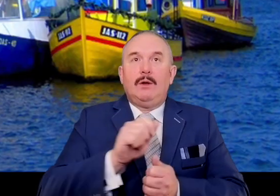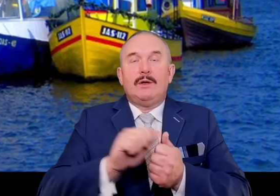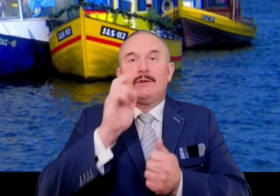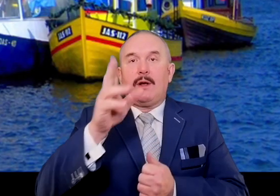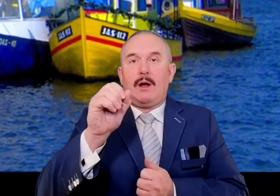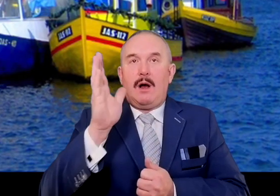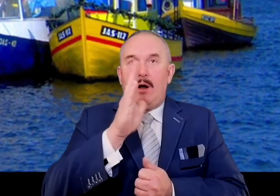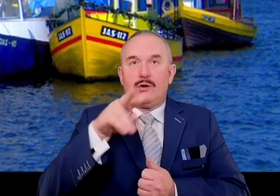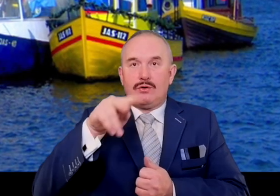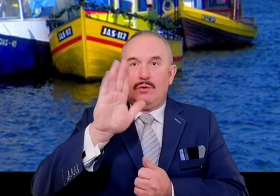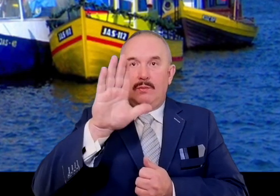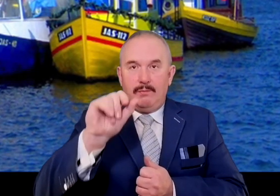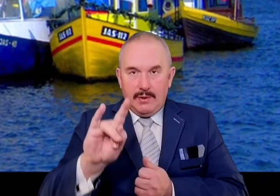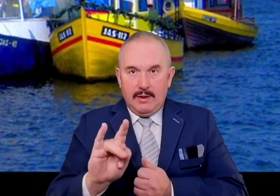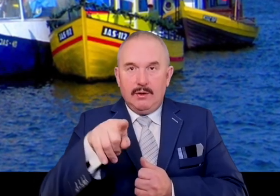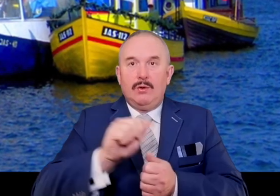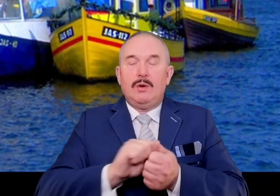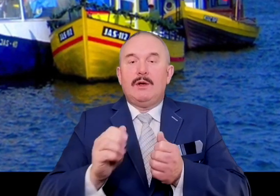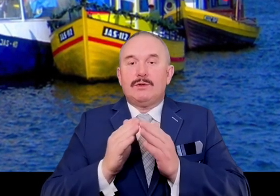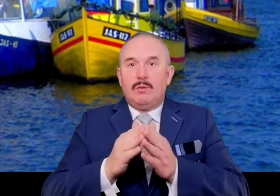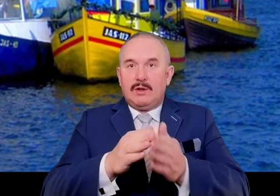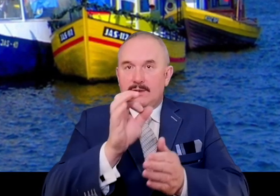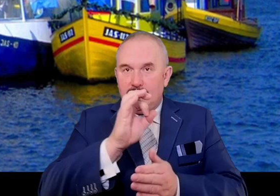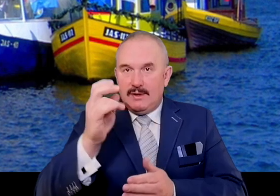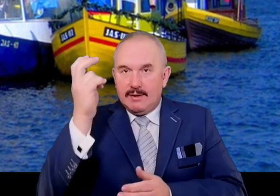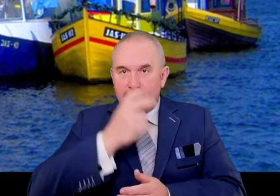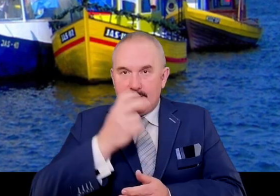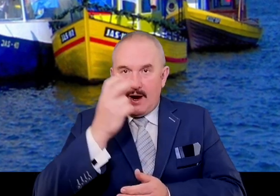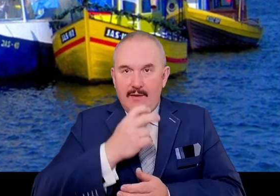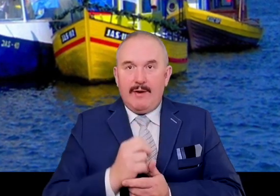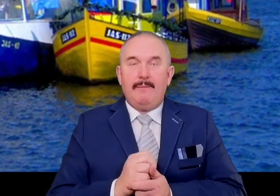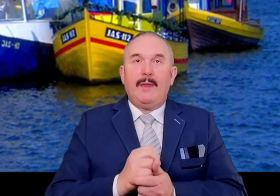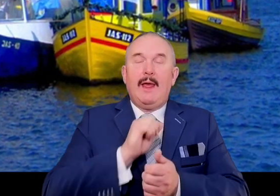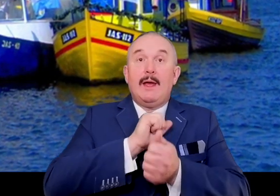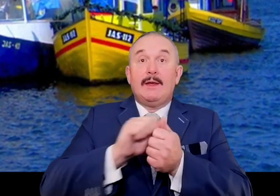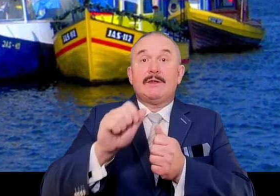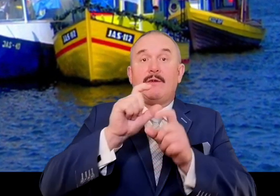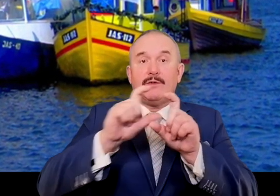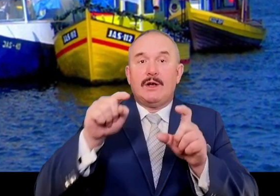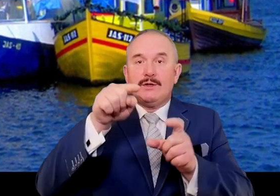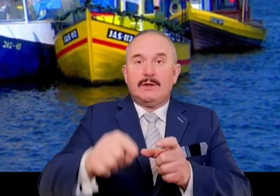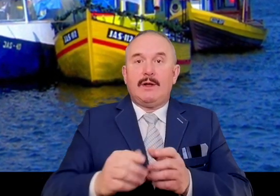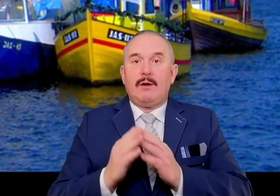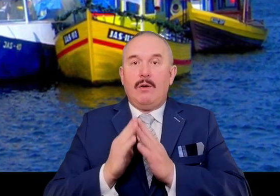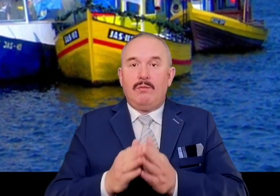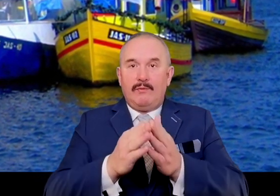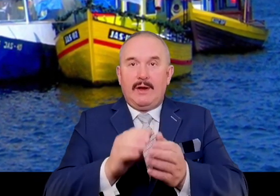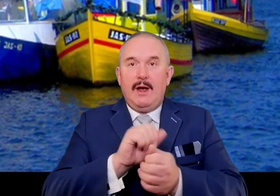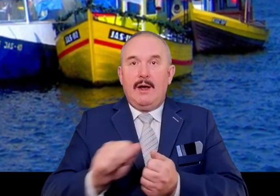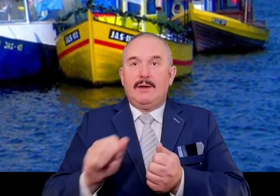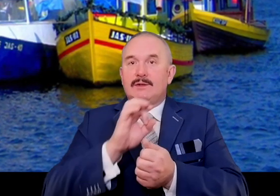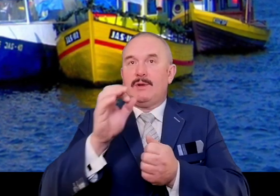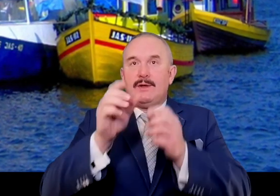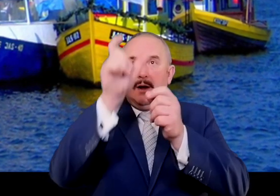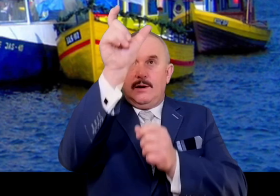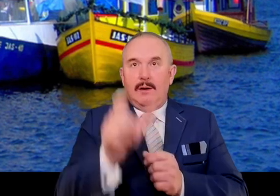północnych Kaszub, ta najsłynniejsza. Łodzie, płynąc tutaj, jako ciekawostkę dodam, w czasie tego rejsu ustawiają się także w